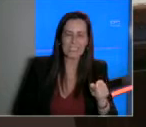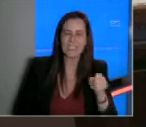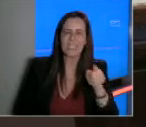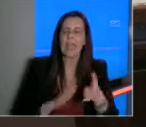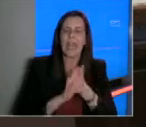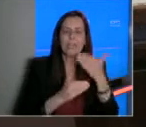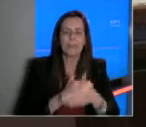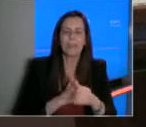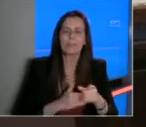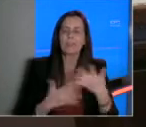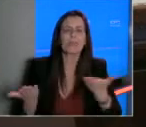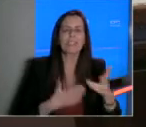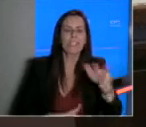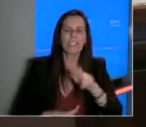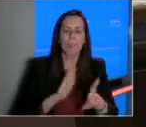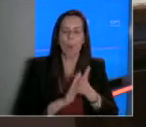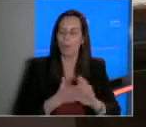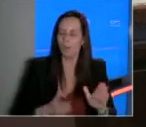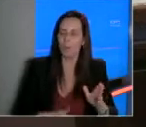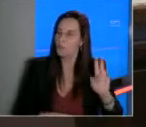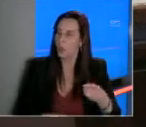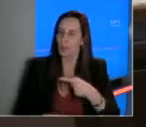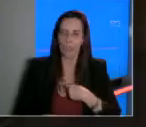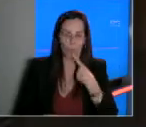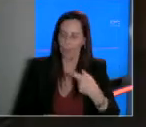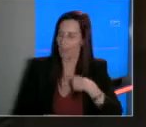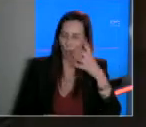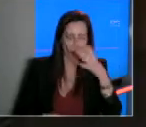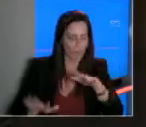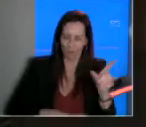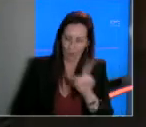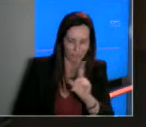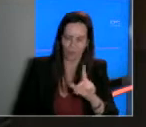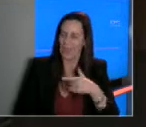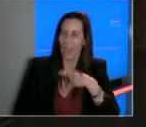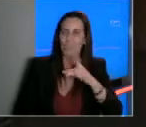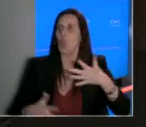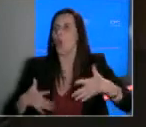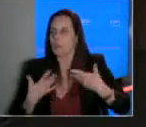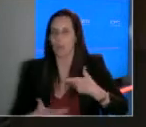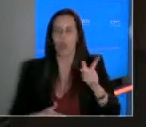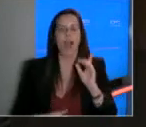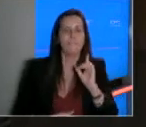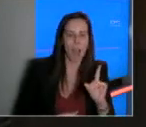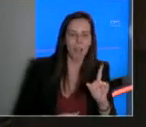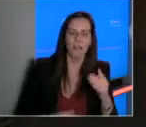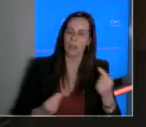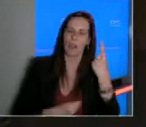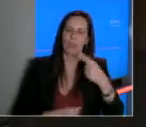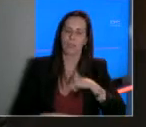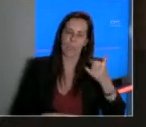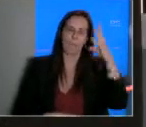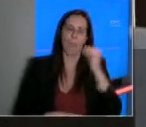זה נגמר. זה היה PR. עכשיו, עוד פעם, אני אומרת, אני לא אוהבת הממשלה הזאת, אני לא שמחה היום ולא כלום, אבל דבר אחד